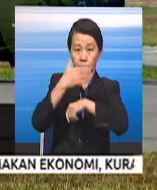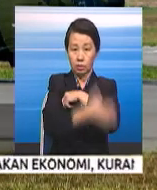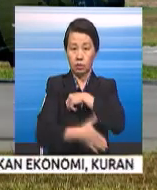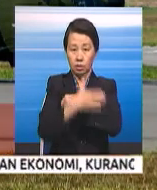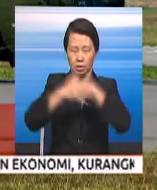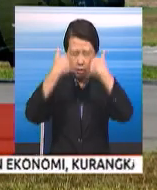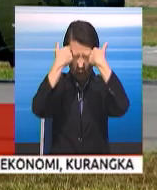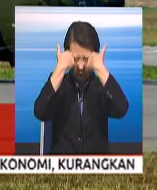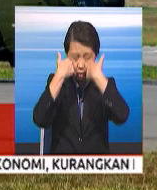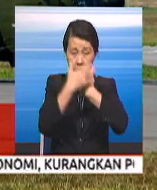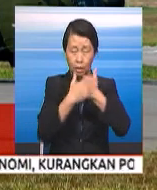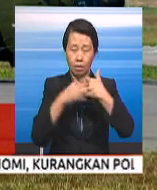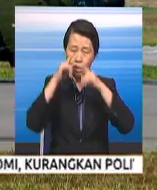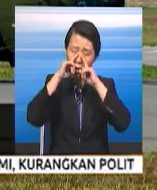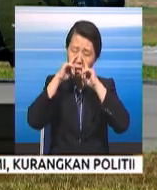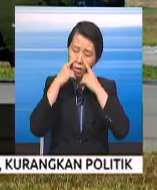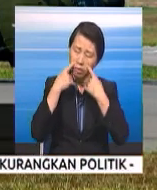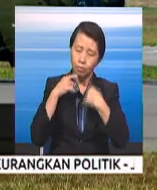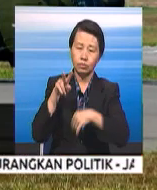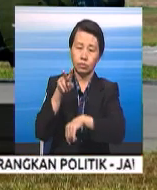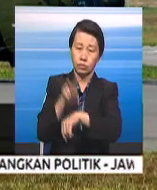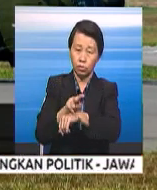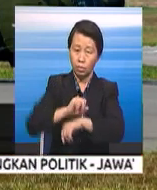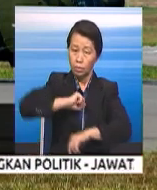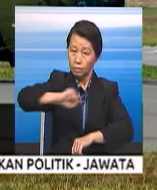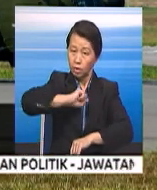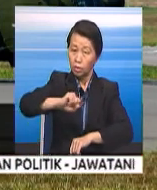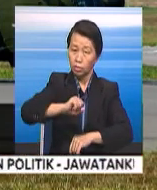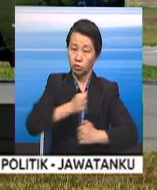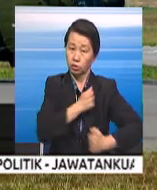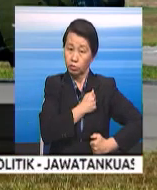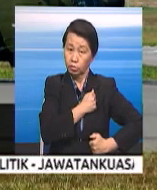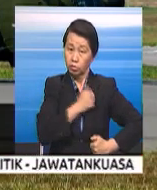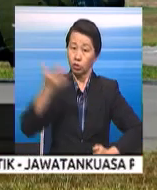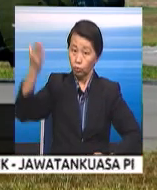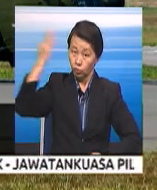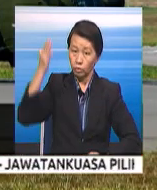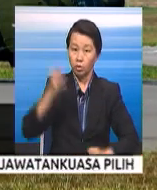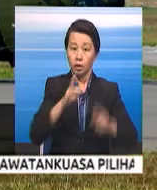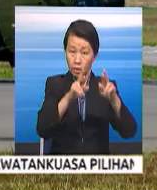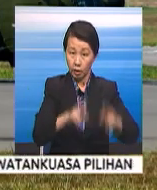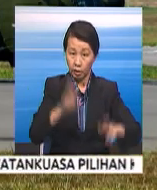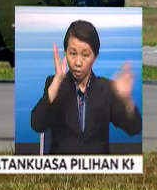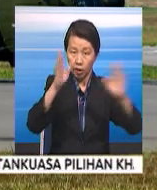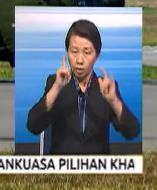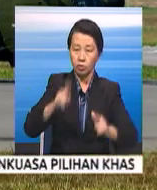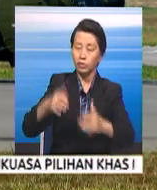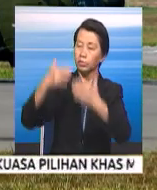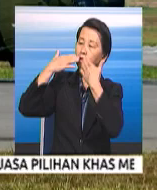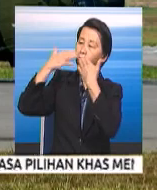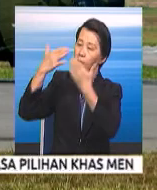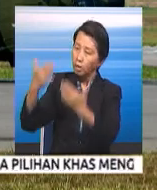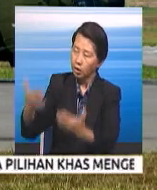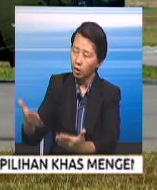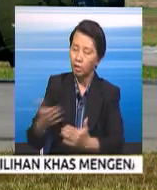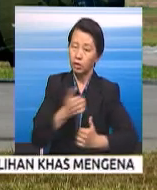Keringat, darah dan air mata menjadi saksi perjuangan mereka. Jadi kita sebagai rakyat Malaysia perlulah menghargai